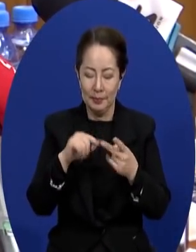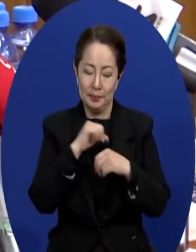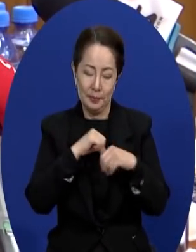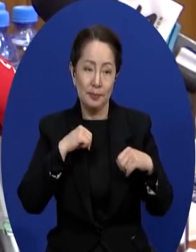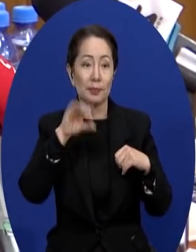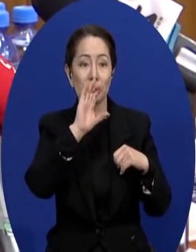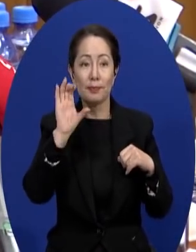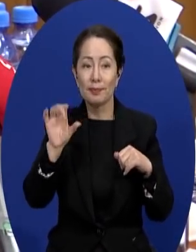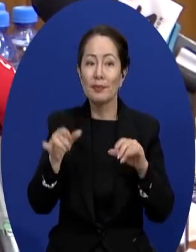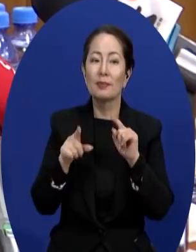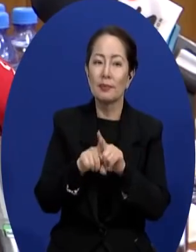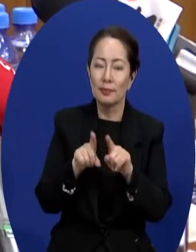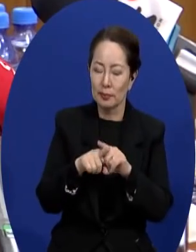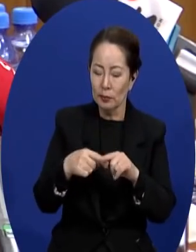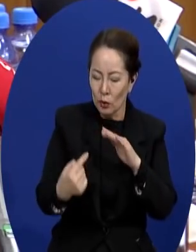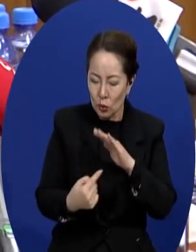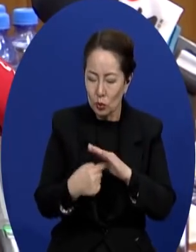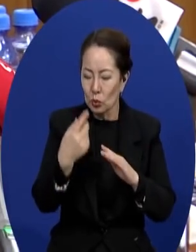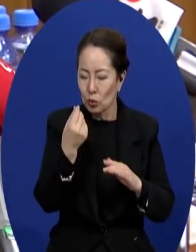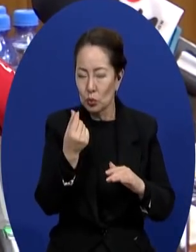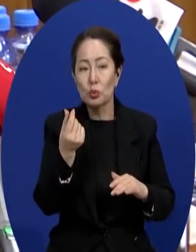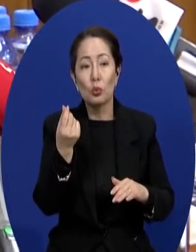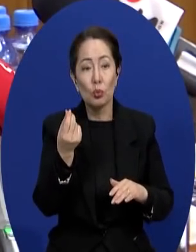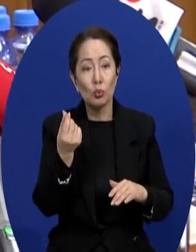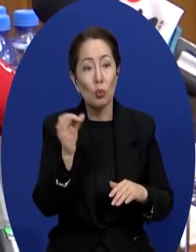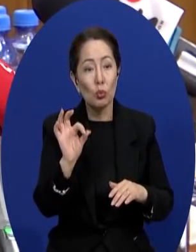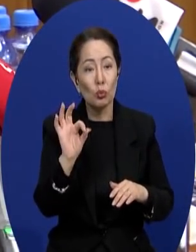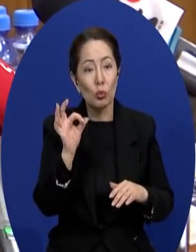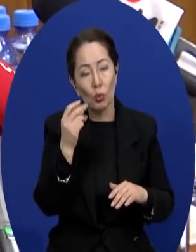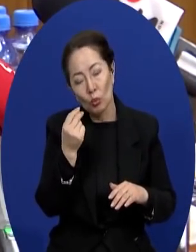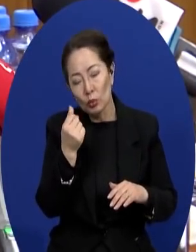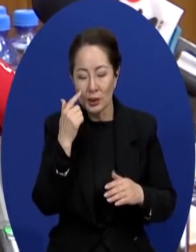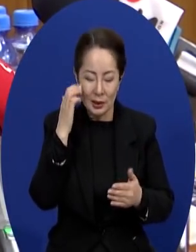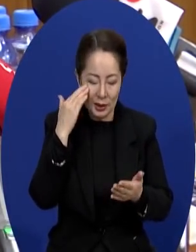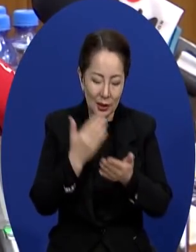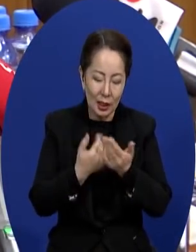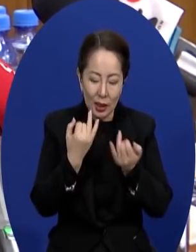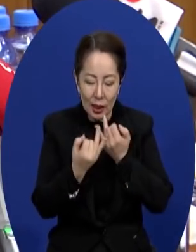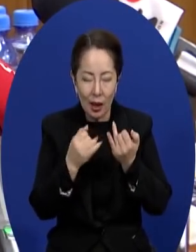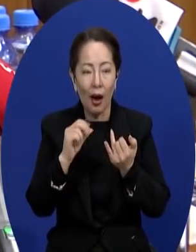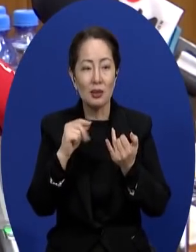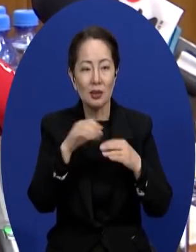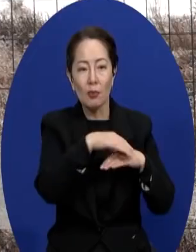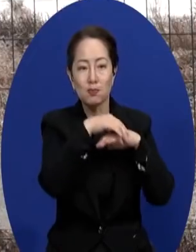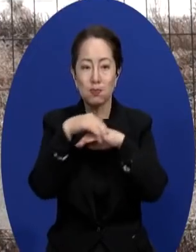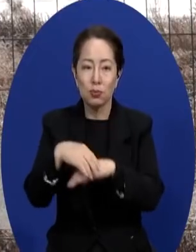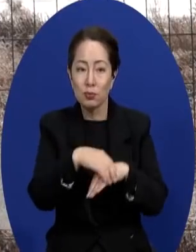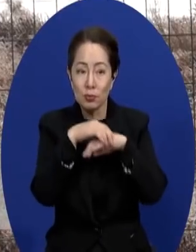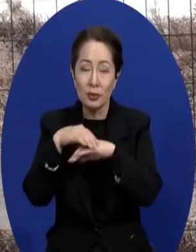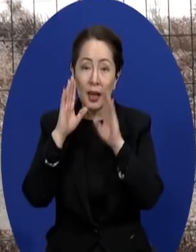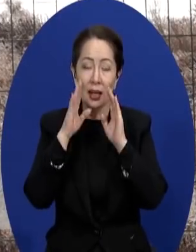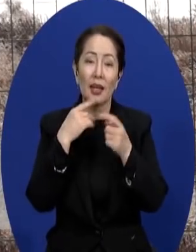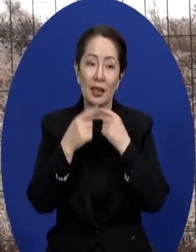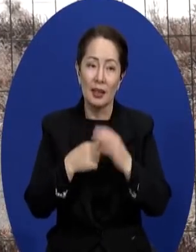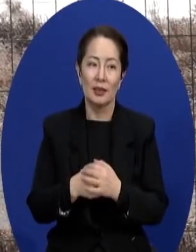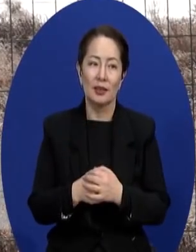хаанаа үнцэлтэй үнийн саналыг бие биендээ өгч одоо ачаа барга тэрвэрлдэг байх дээр л анхаарч байгаа. Бүгд